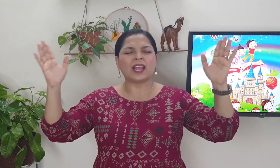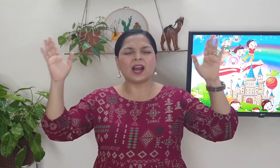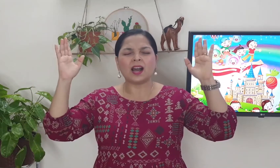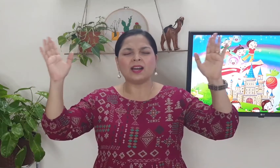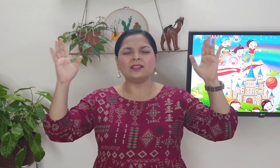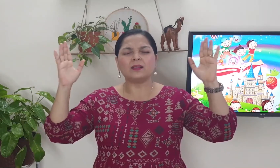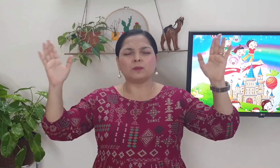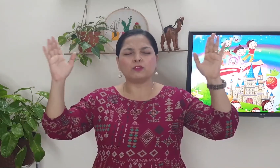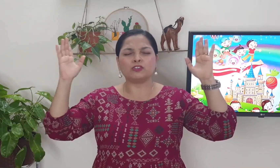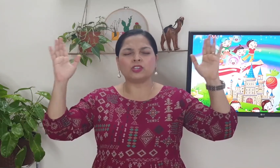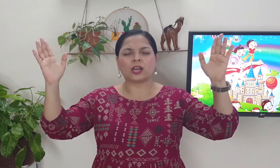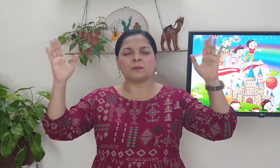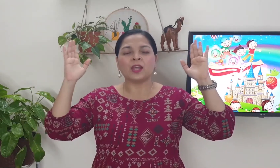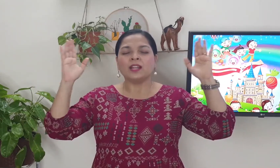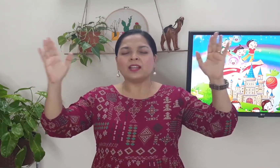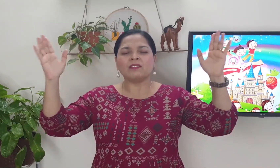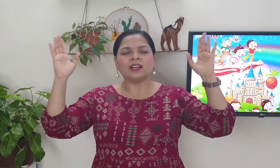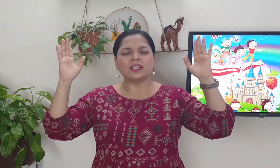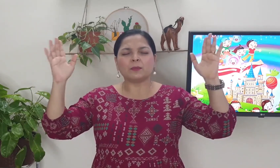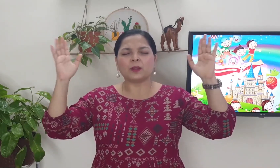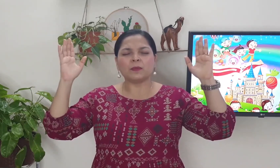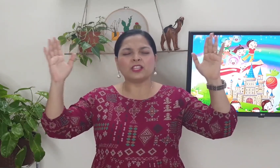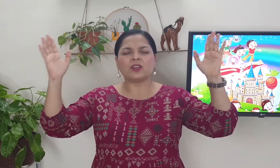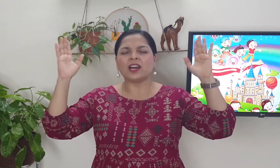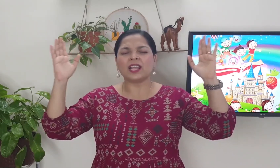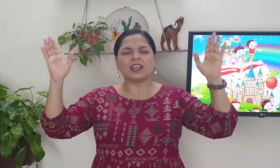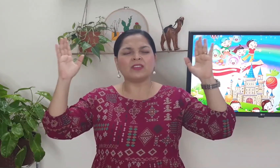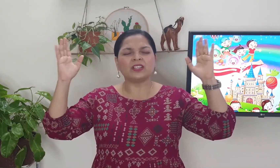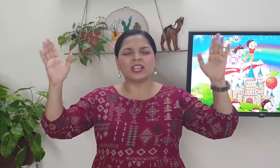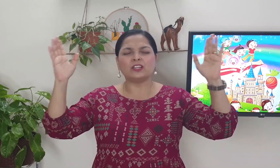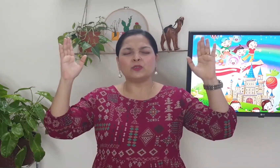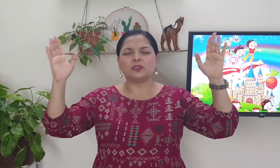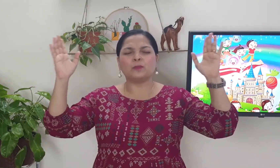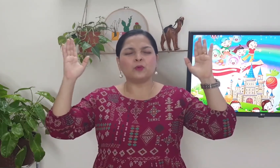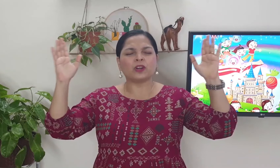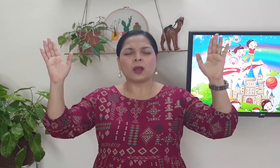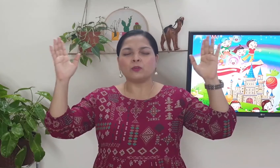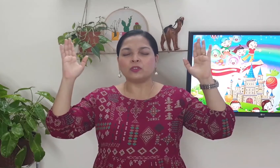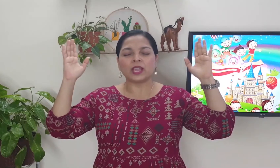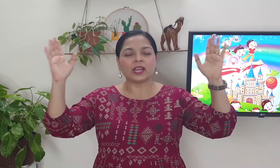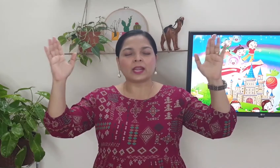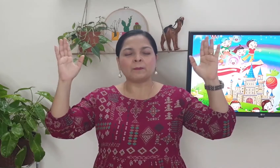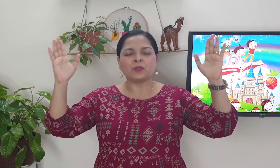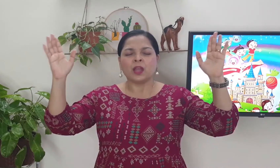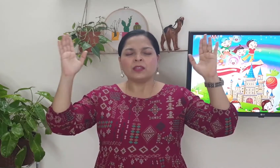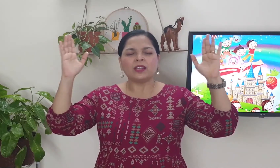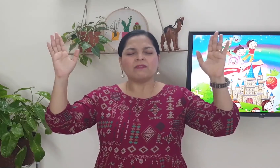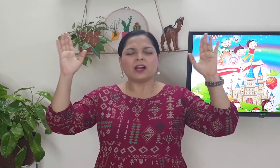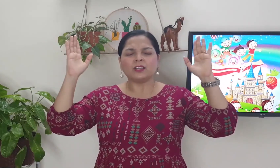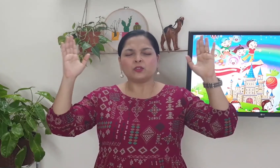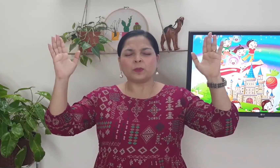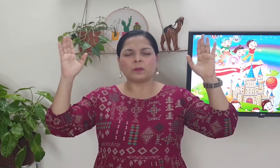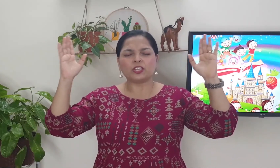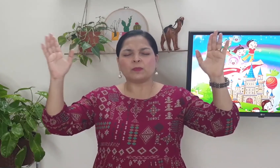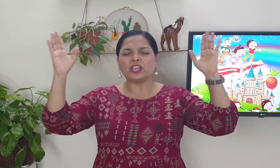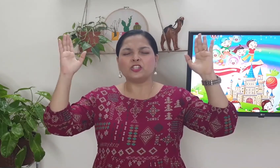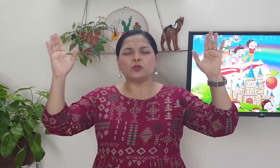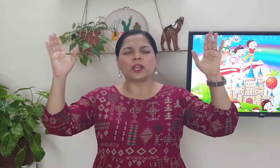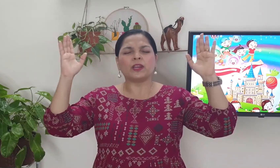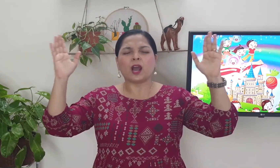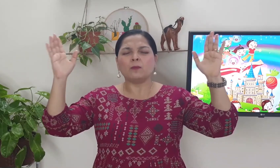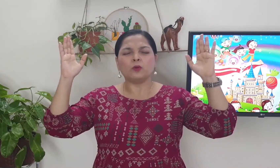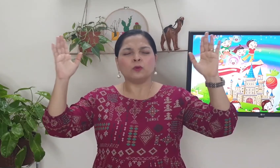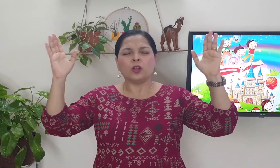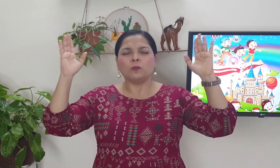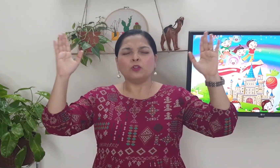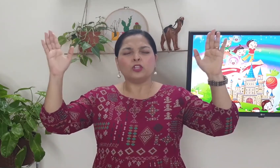ते धन्यवाद पिता परमेश्वर प्रत्येक व्यक्तीसाठी, मुलांसाठी, जे कार्यक्रम बघत आहे पिता परमेश्वर, त्यांच्या